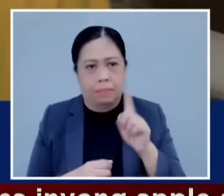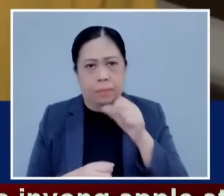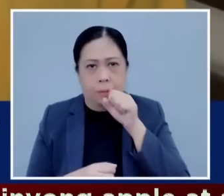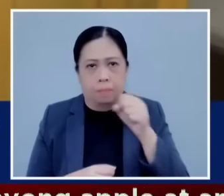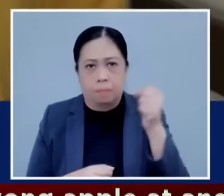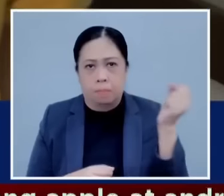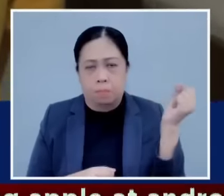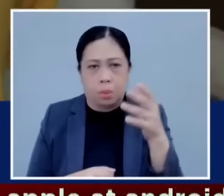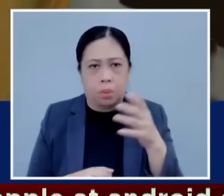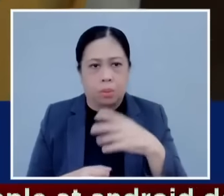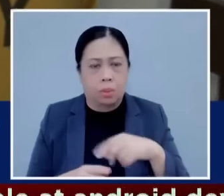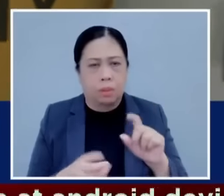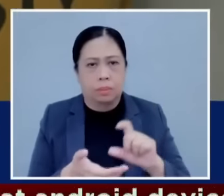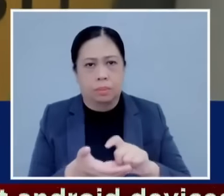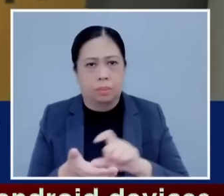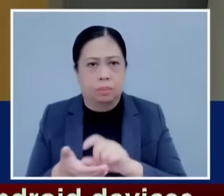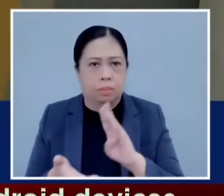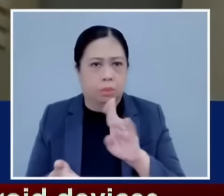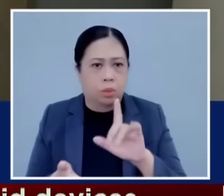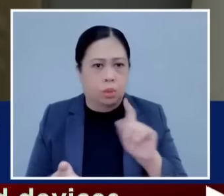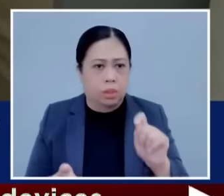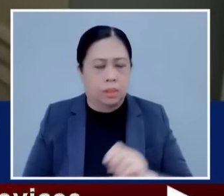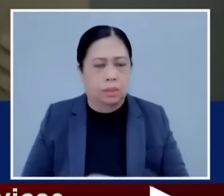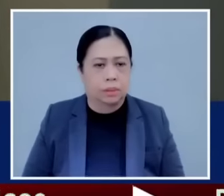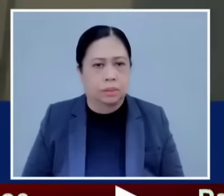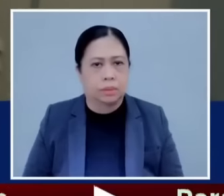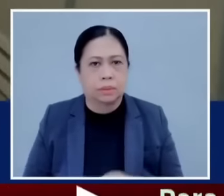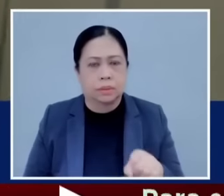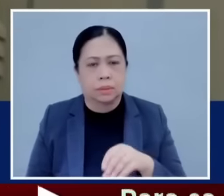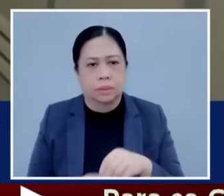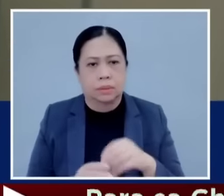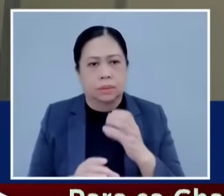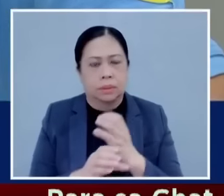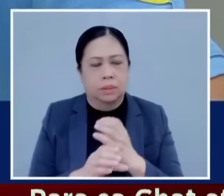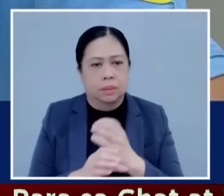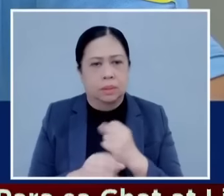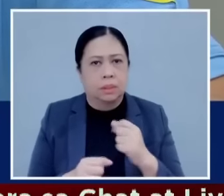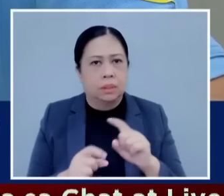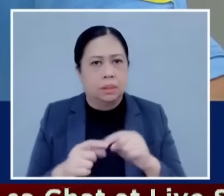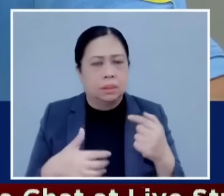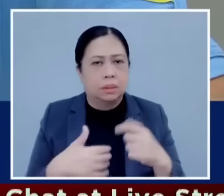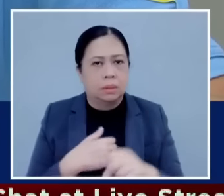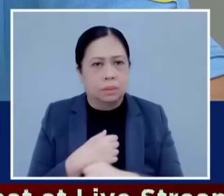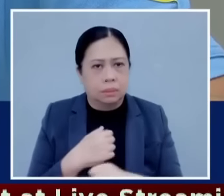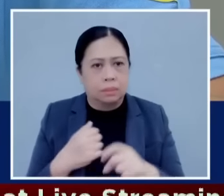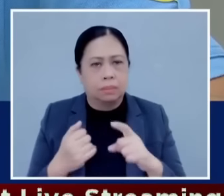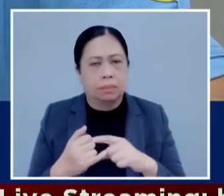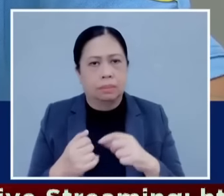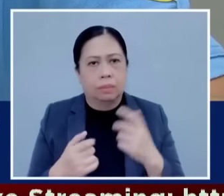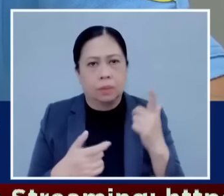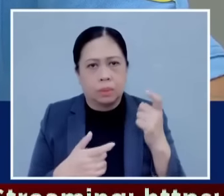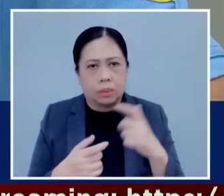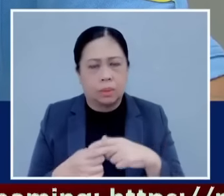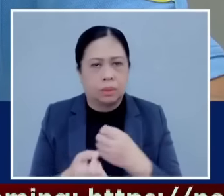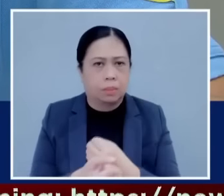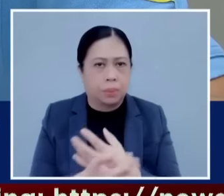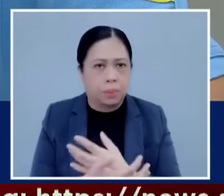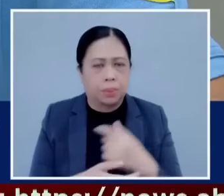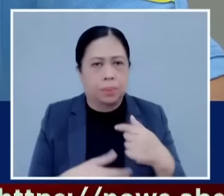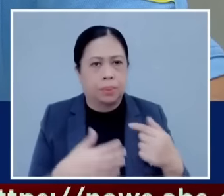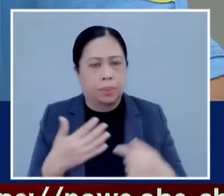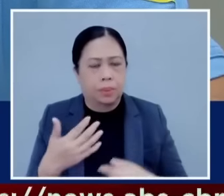at mga bala. Paglabag sa anti-carnapping law, illegal possession of firearms and explosives